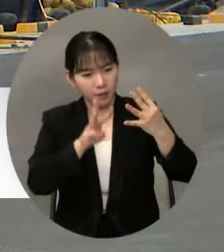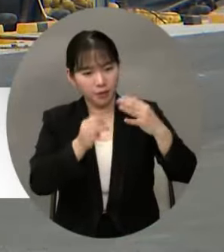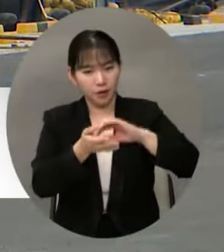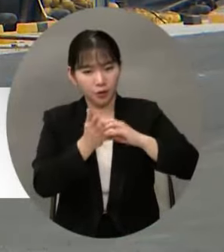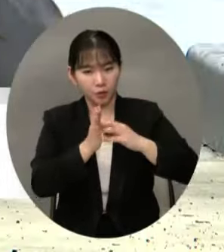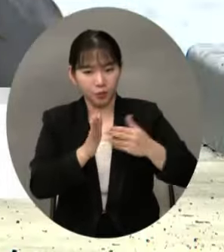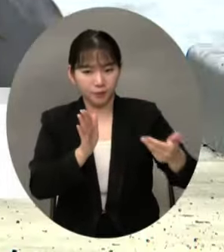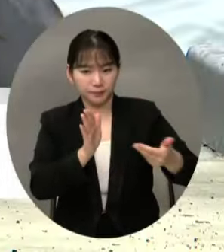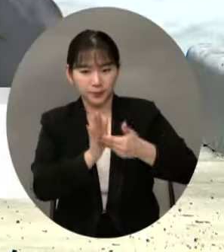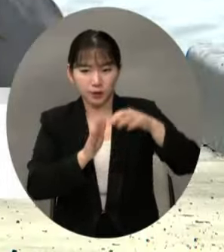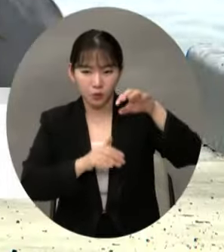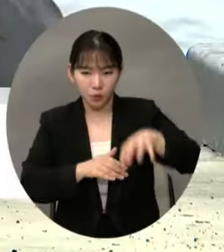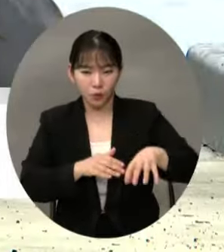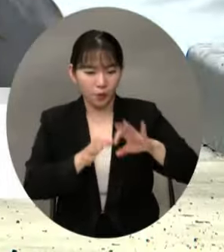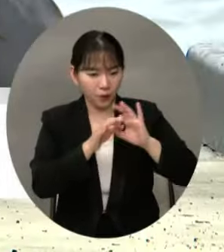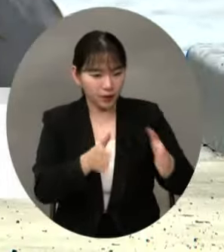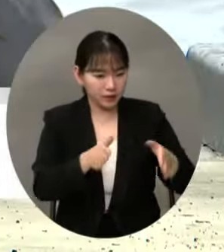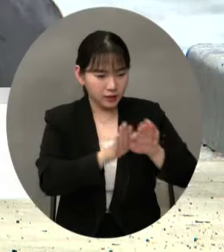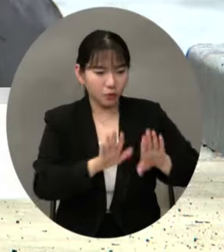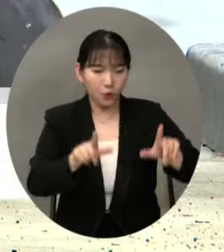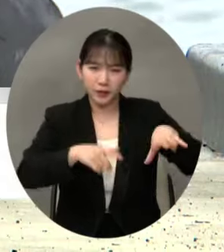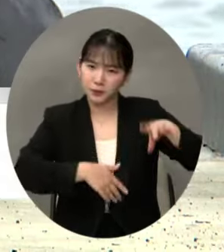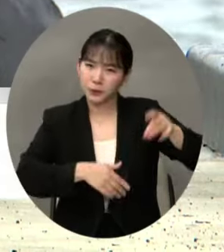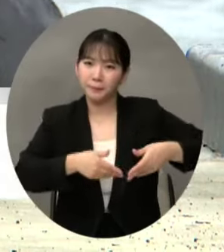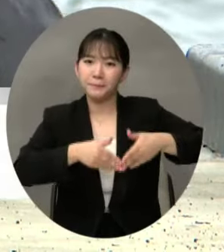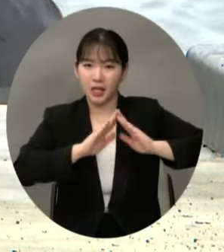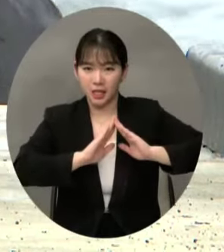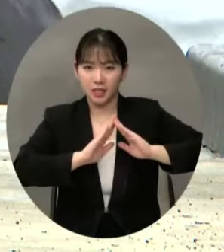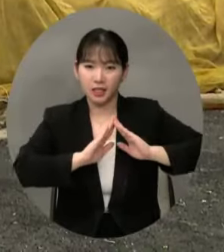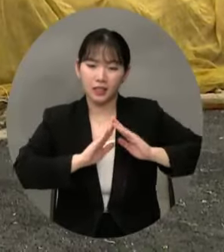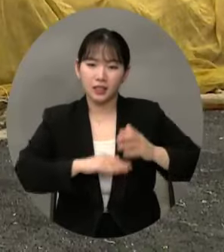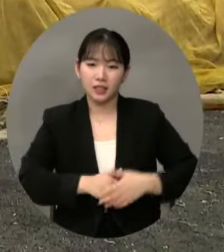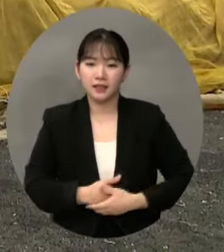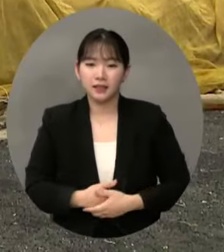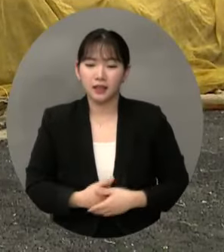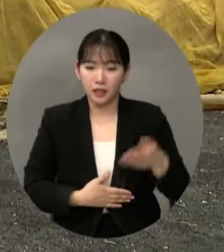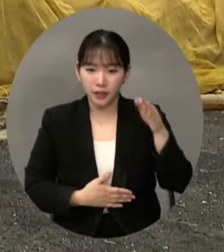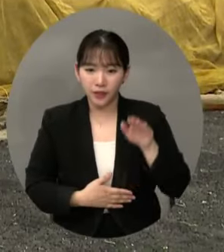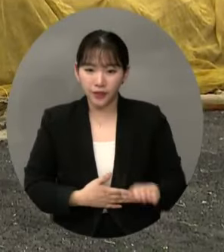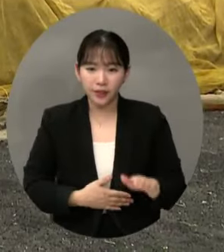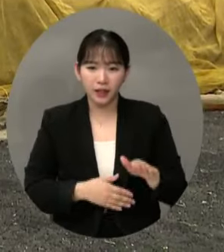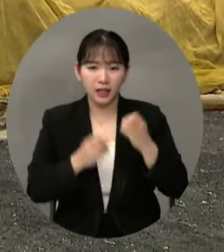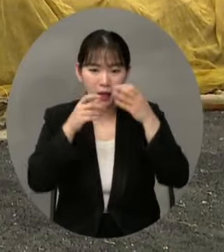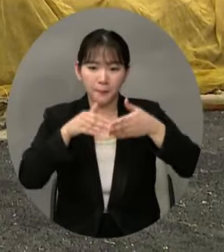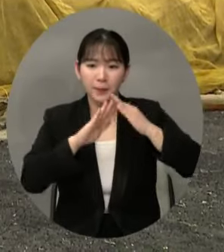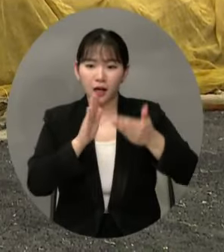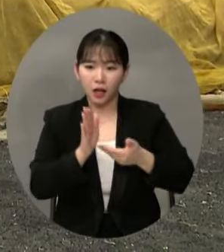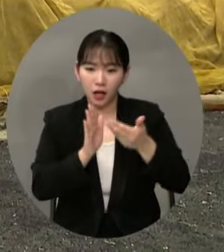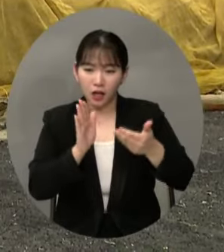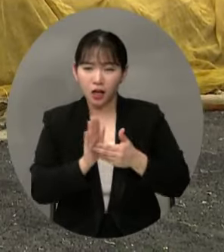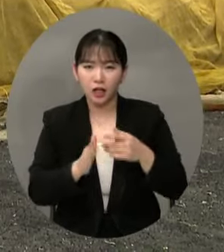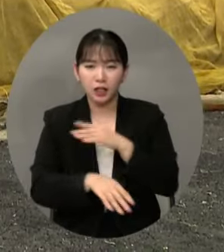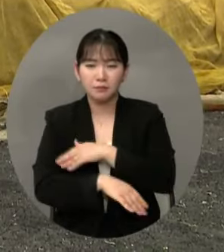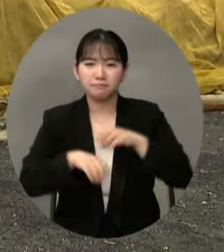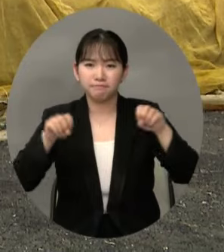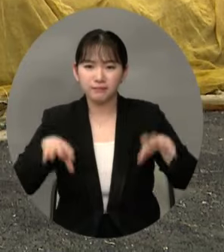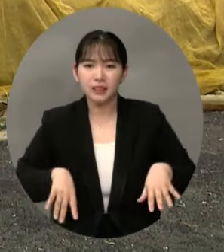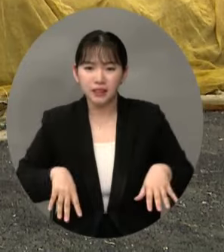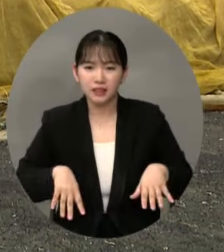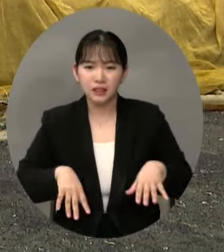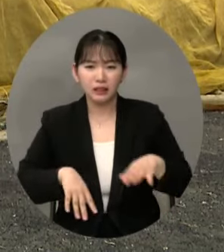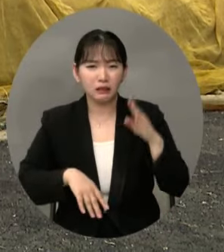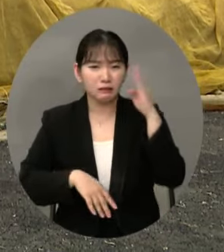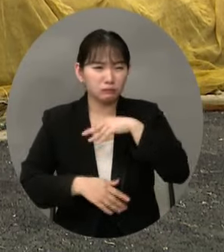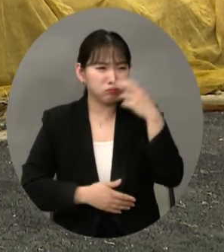미터의 접안 시설과 부대 시설 등이 올해 초 준공됐습니다. 그런데 신설 부두라는 이름이 무색하게 열악한